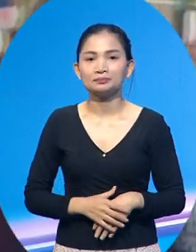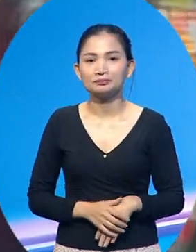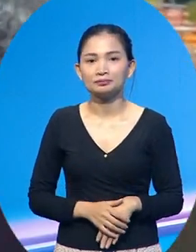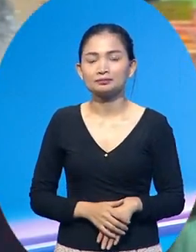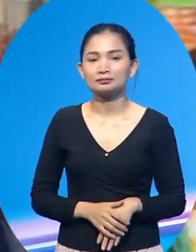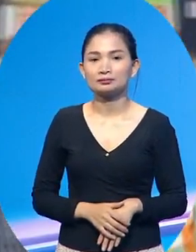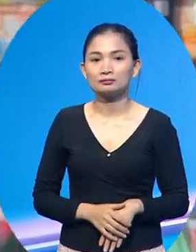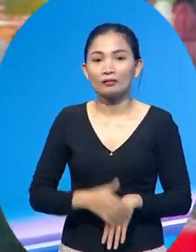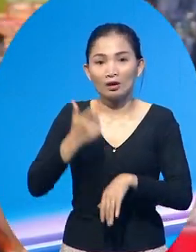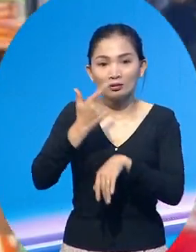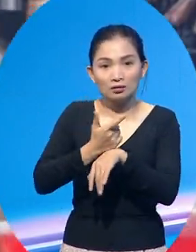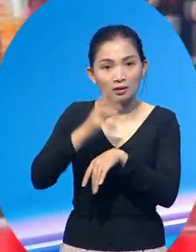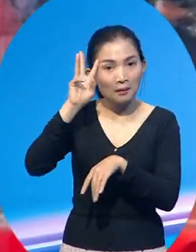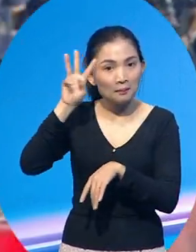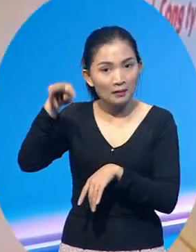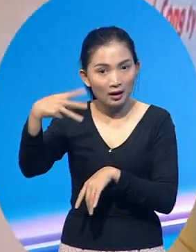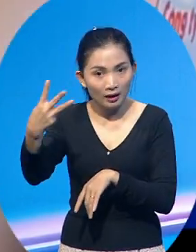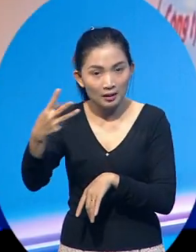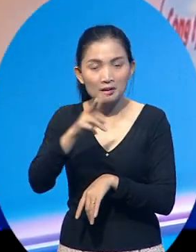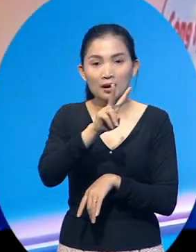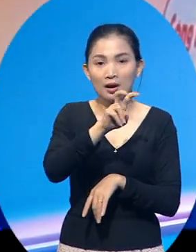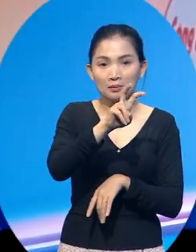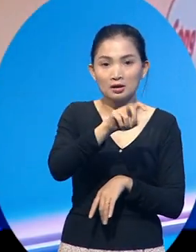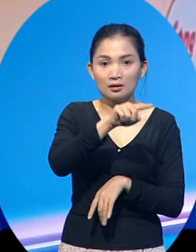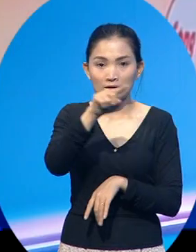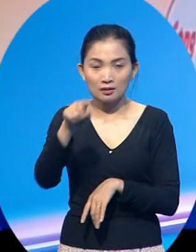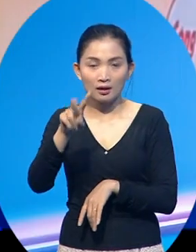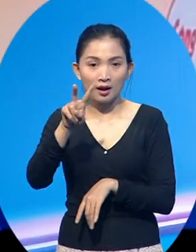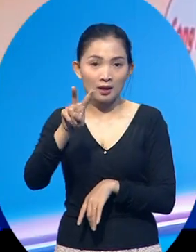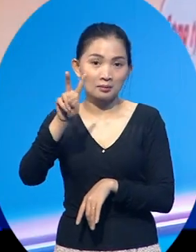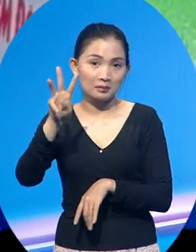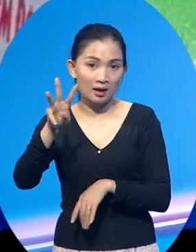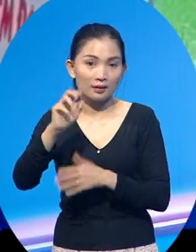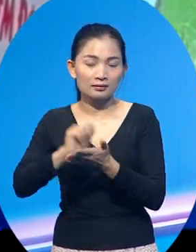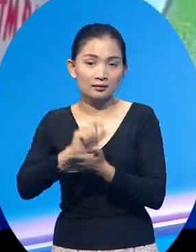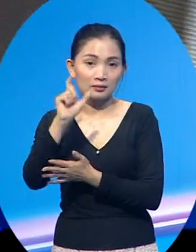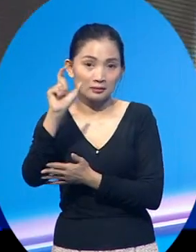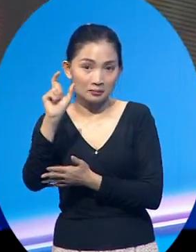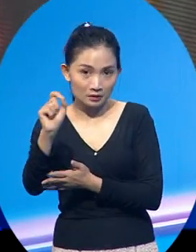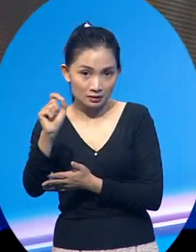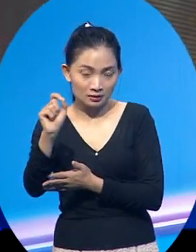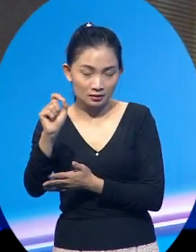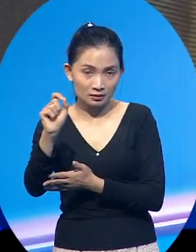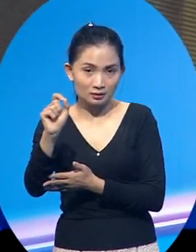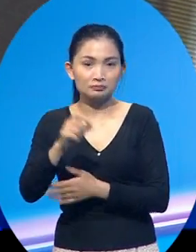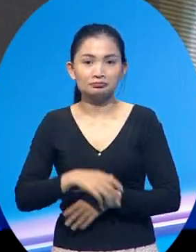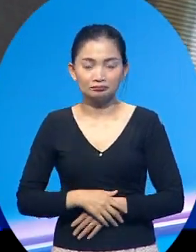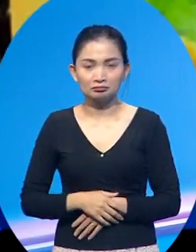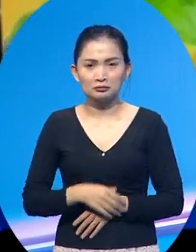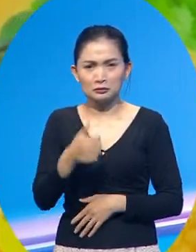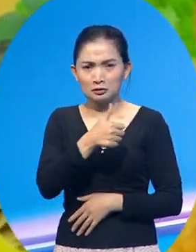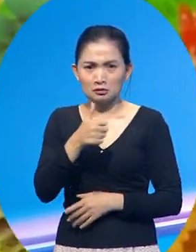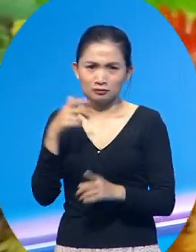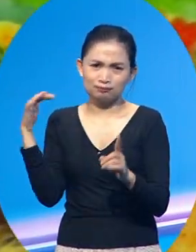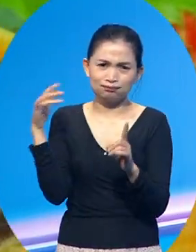dài trong 3 ngày từ ngày 20 đến ngày 22 tháng 10, dự kiến sẽ có khoảng 50.000 lượt khách đến tham quan ăn uống tại lễ hội. Trong 3 ngày này,